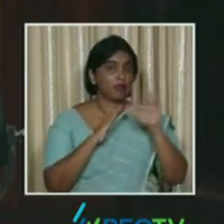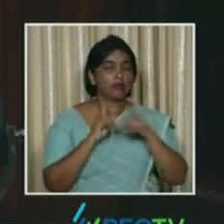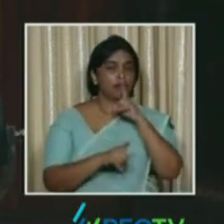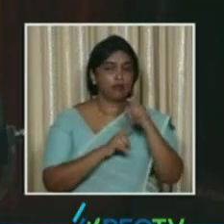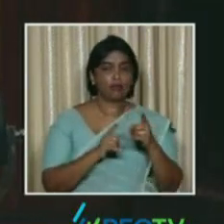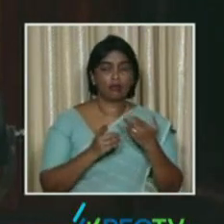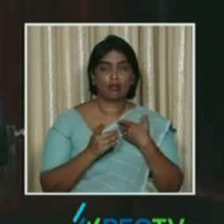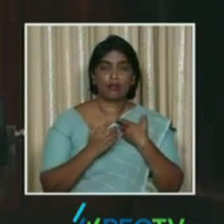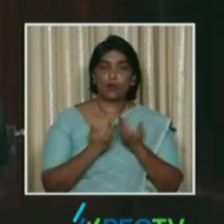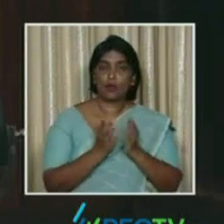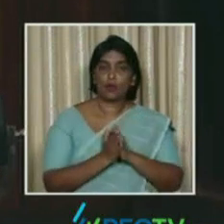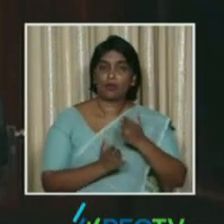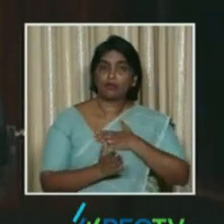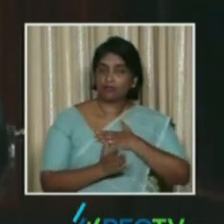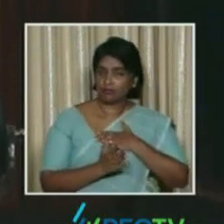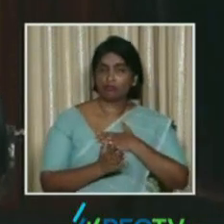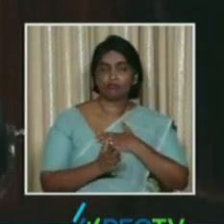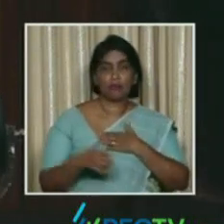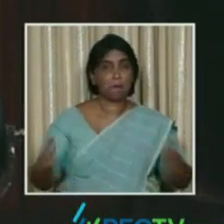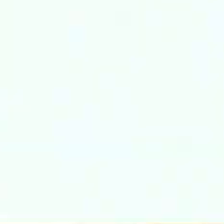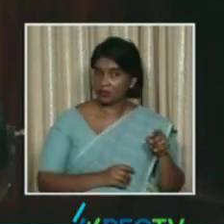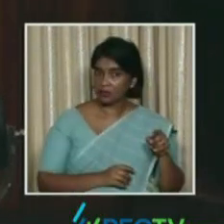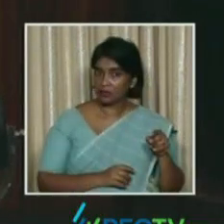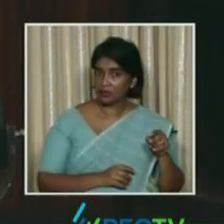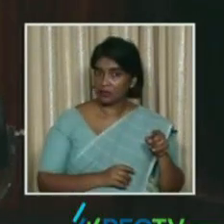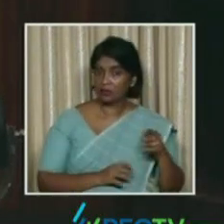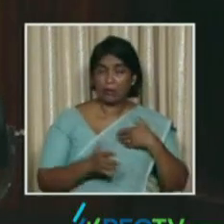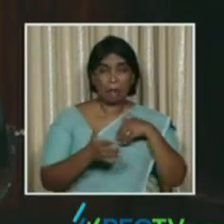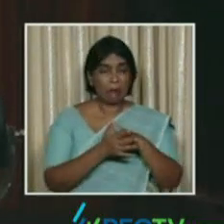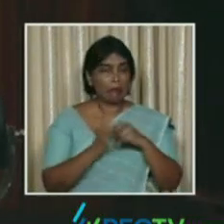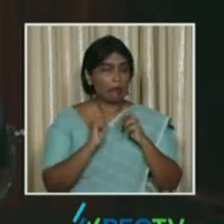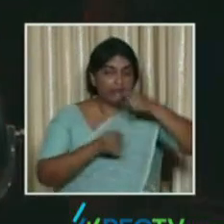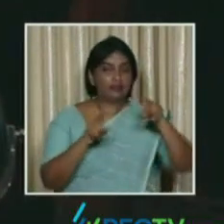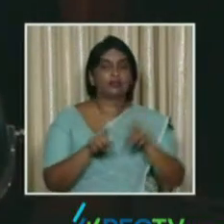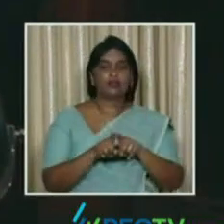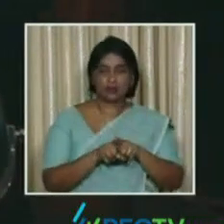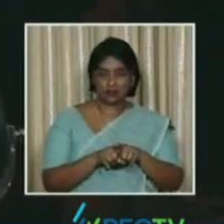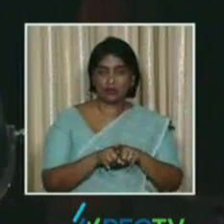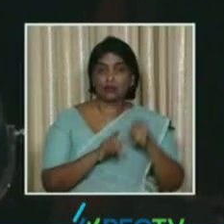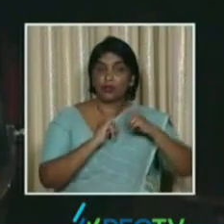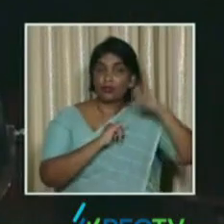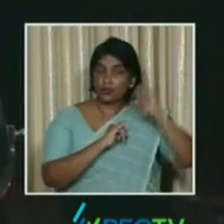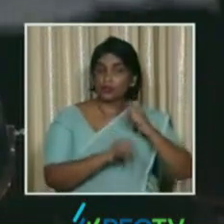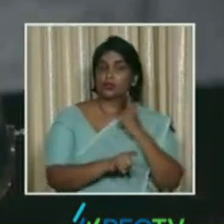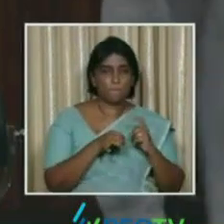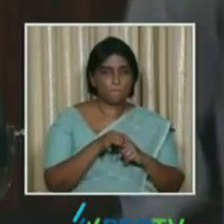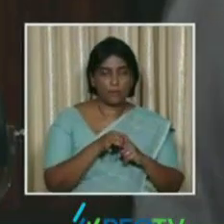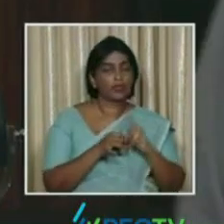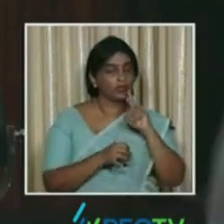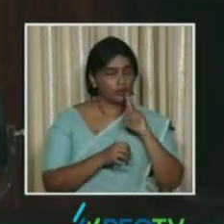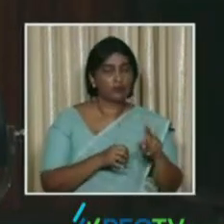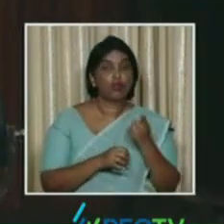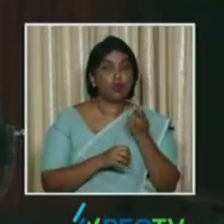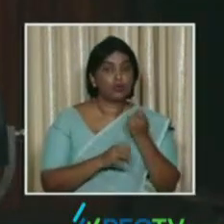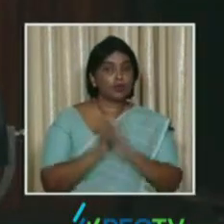තියෙනවා තමන්ට කියලා බෙරවායක් නැත්තම් නටන්න ලෑස්ති වෙන්න එපා කියලා පීඩාව විඳින්නේ මේ රටේ දරුවෝ විශ්වවිද්‍යාල ආචාර්යවරුන්ගේ ප්‍රශ්න මේක